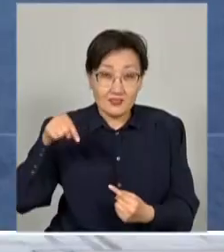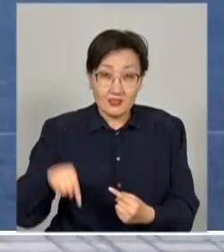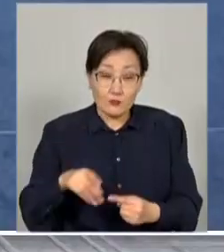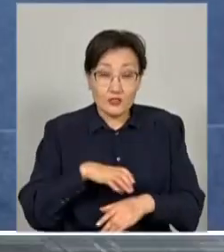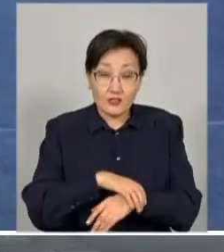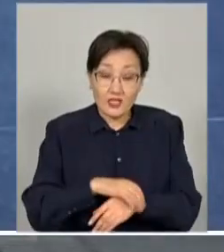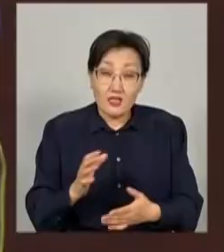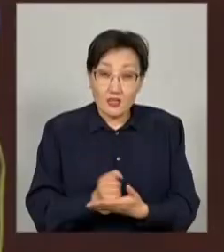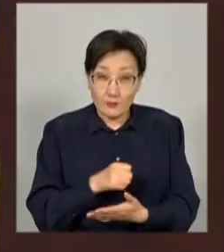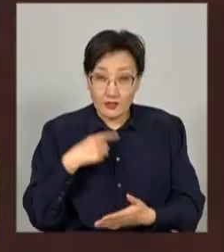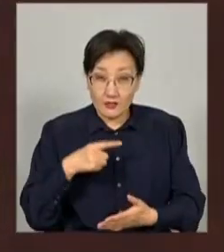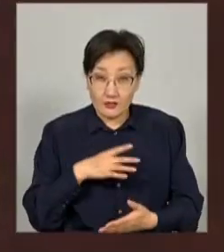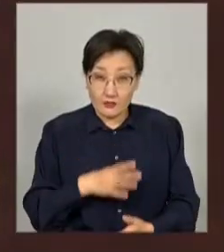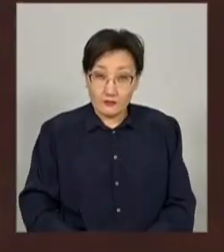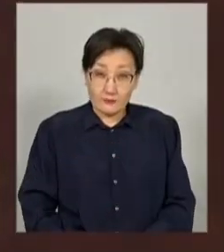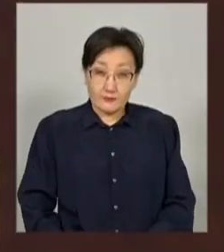дерегін анықтаған екен.